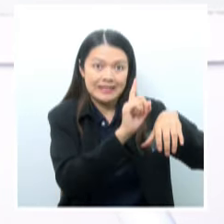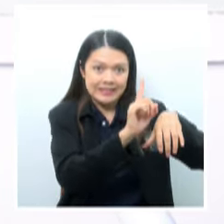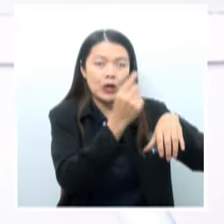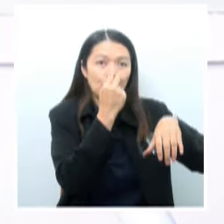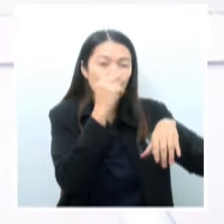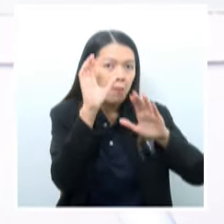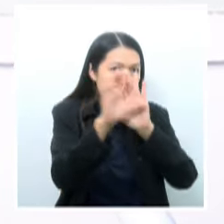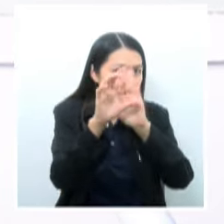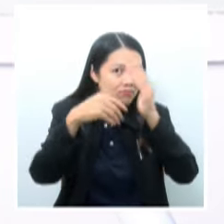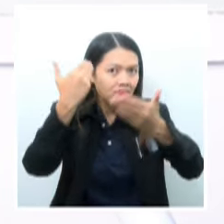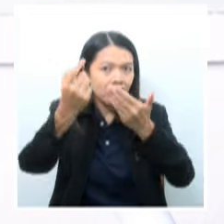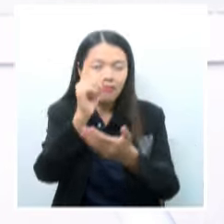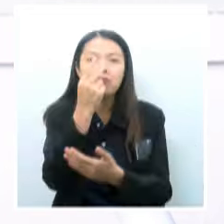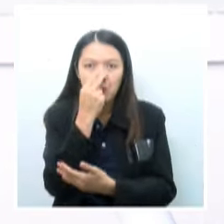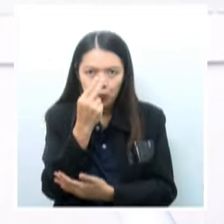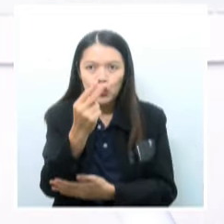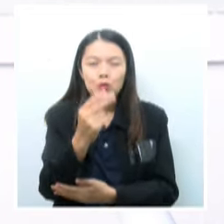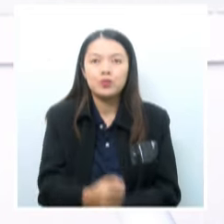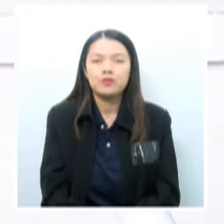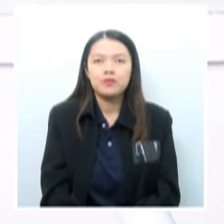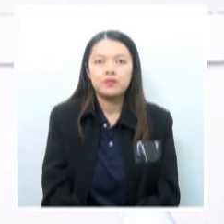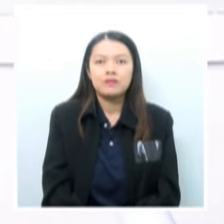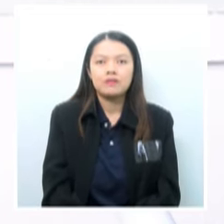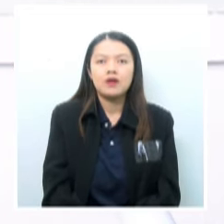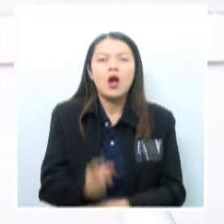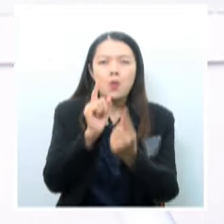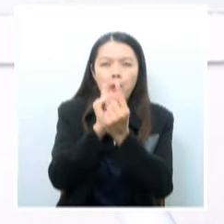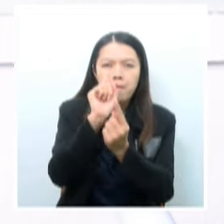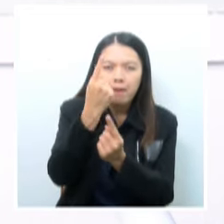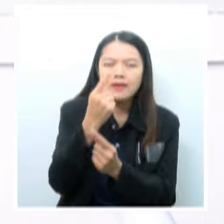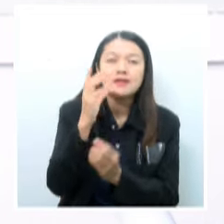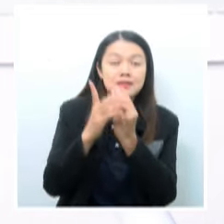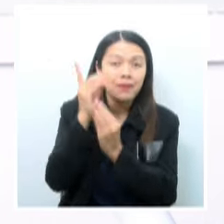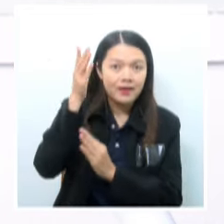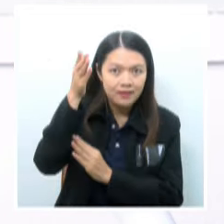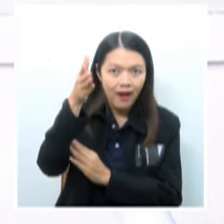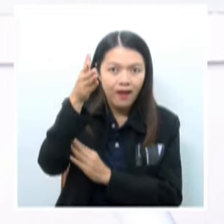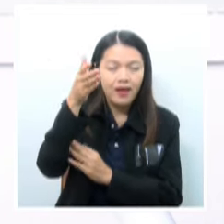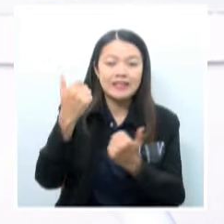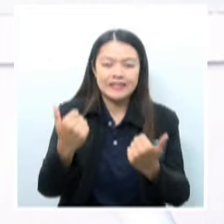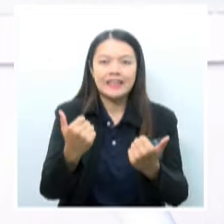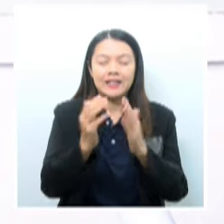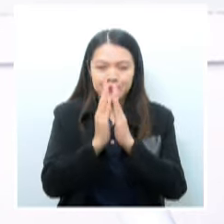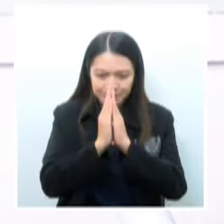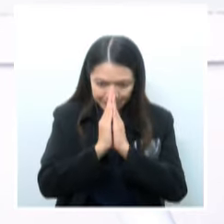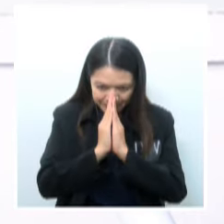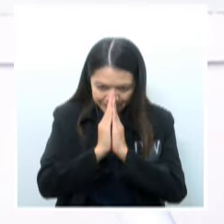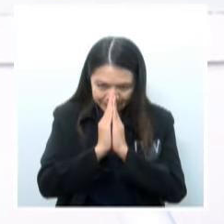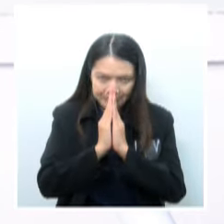าศการดำเนินกิจกรรมในเรื่องนี้จะเป็นอย่างไรและเราจะกลับมาพบกันใหม่ในสัปดาห์หน้าสำหรับวันนี้สวัสดีค่